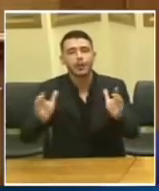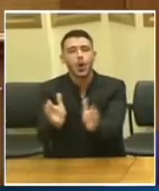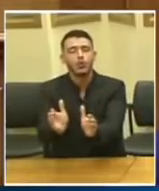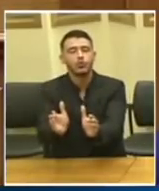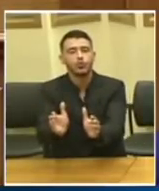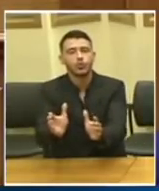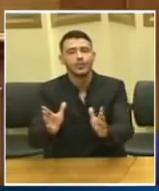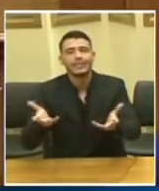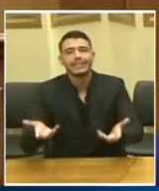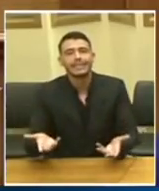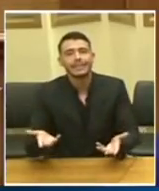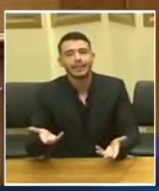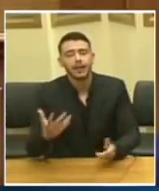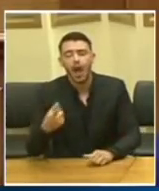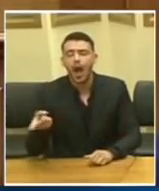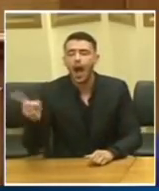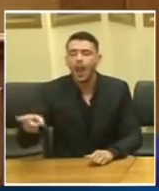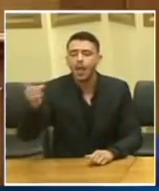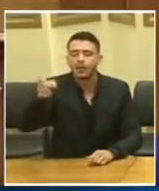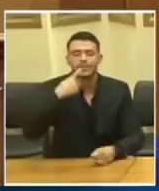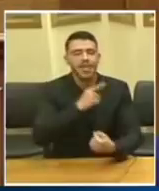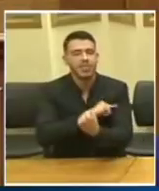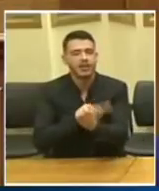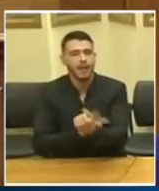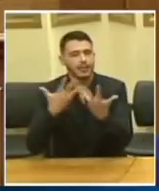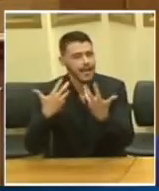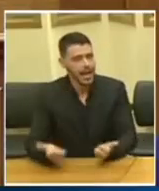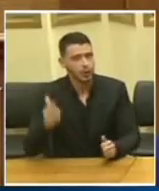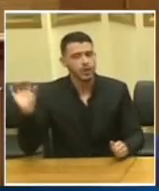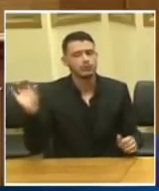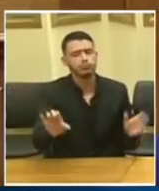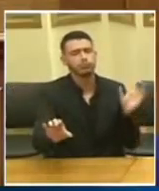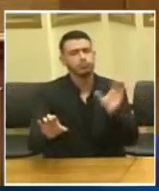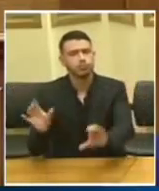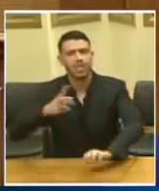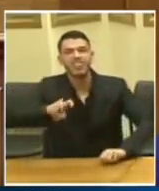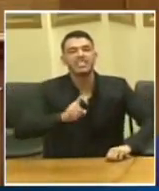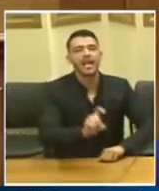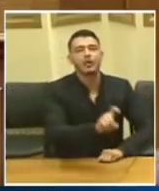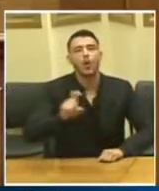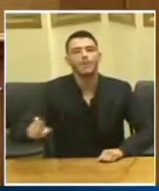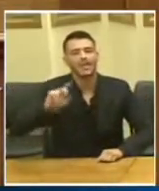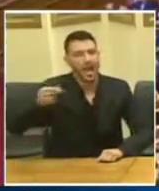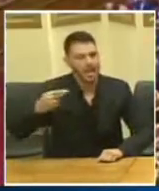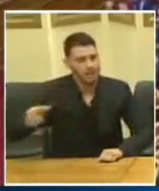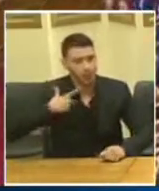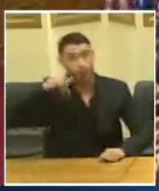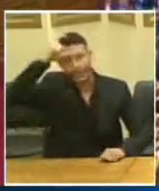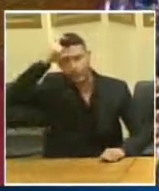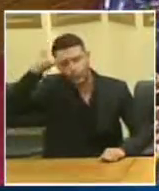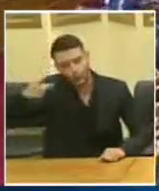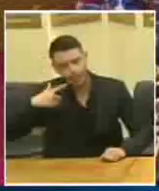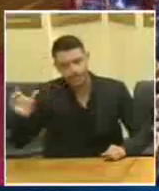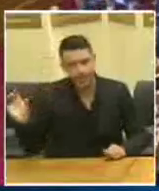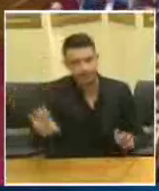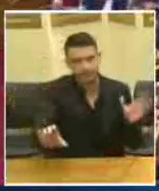στις ορέξεις τρίτων δυνάμεων που επενδύουν δισεκατομμύρια στην περιοχή, μεταξύ των οποίων και η Τουρκία? Αν το πιστεύετε,